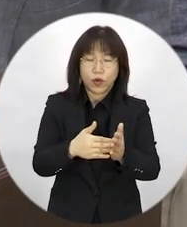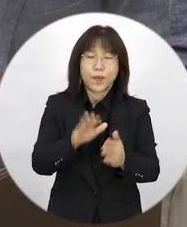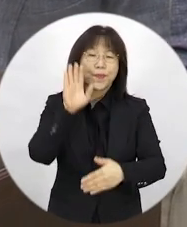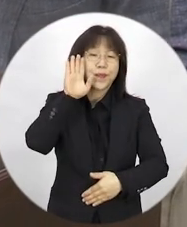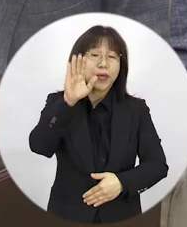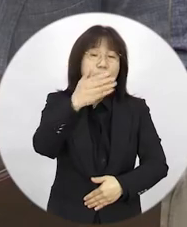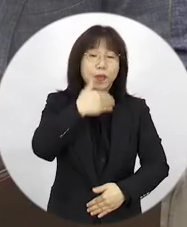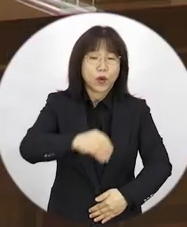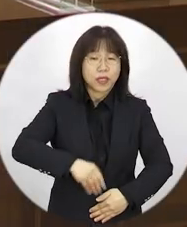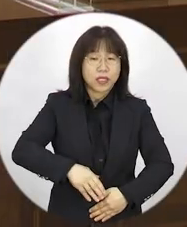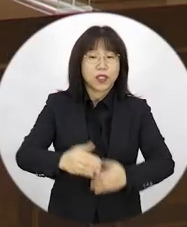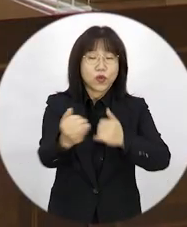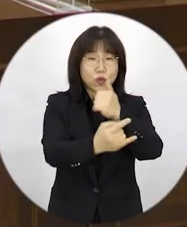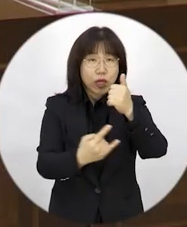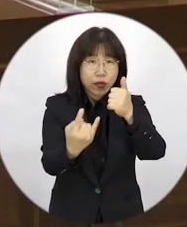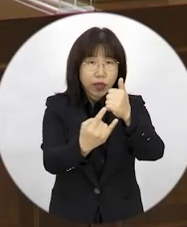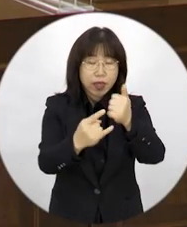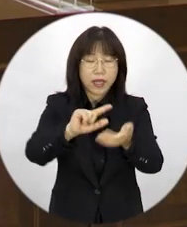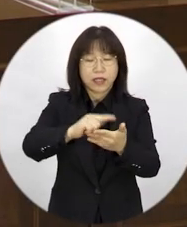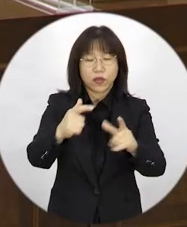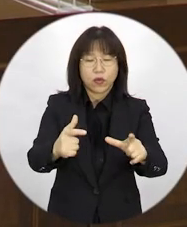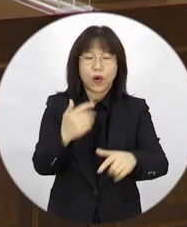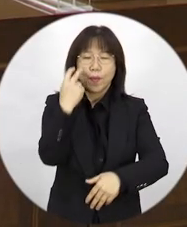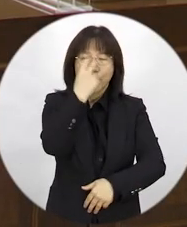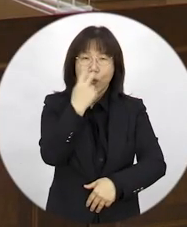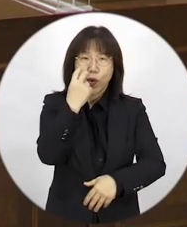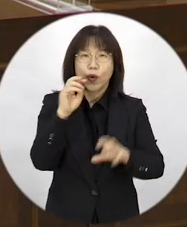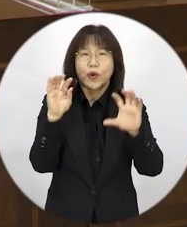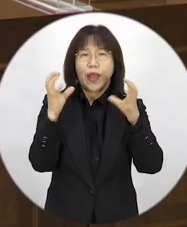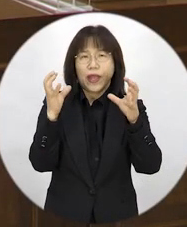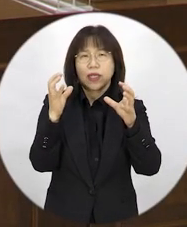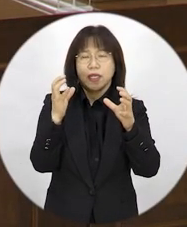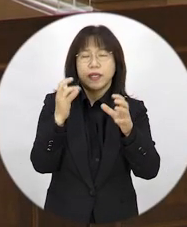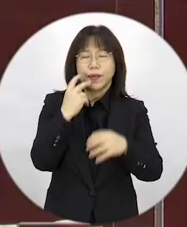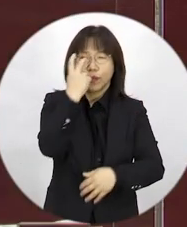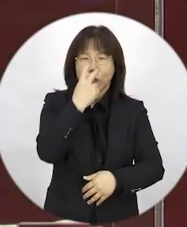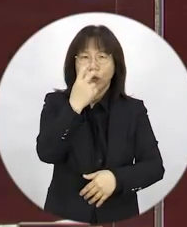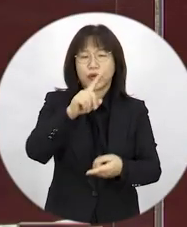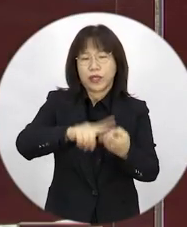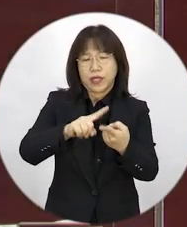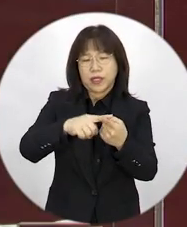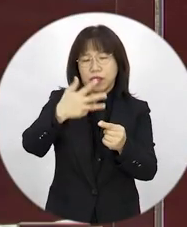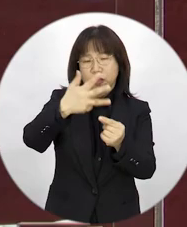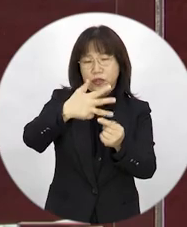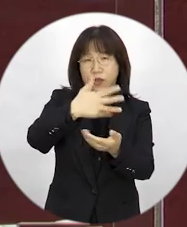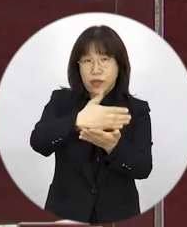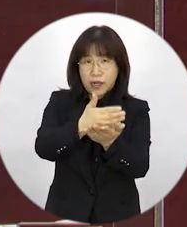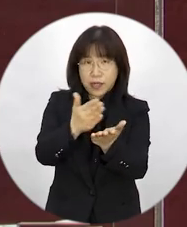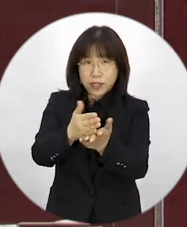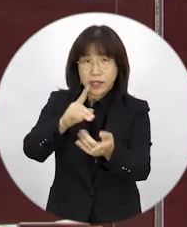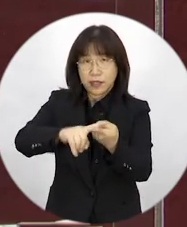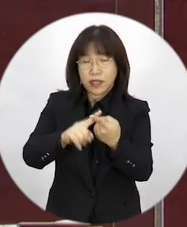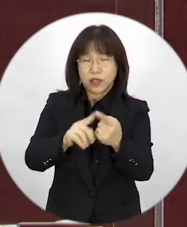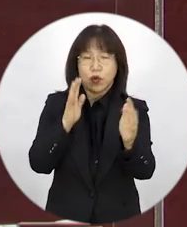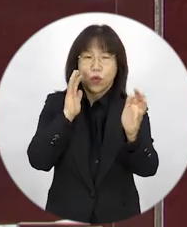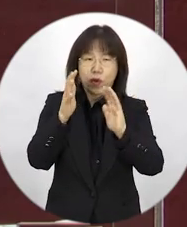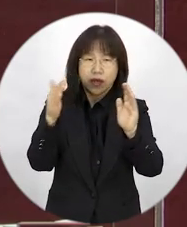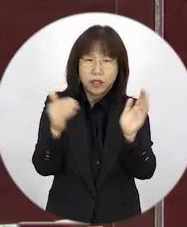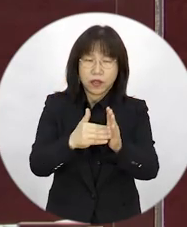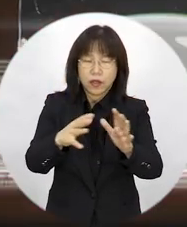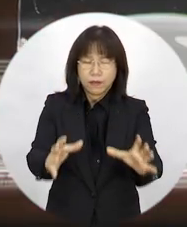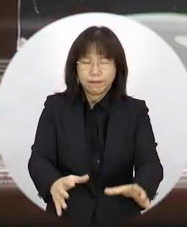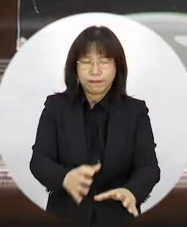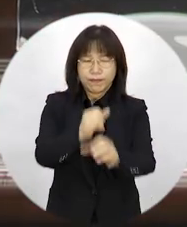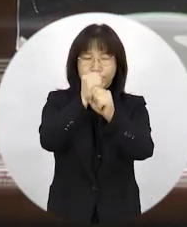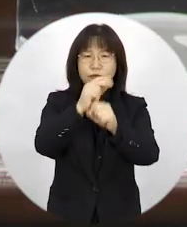또 미래복지위원회에서는 서울특별시 강서구 보육조례 일부 개정 조례안 등 8건의 안건이 의결되는 등